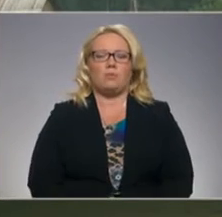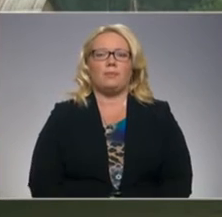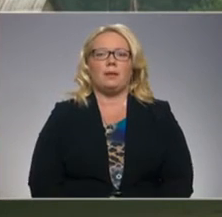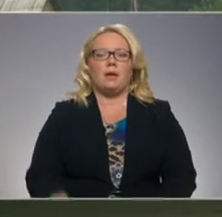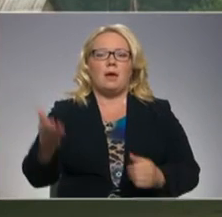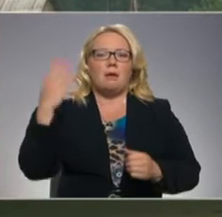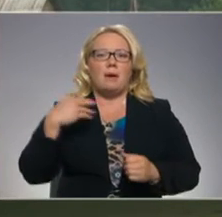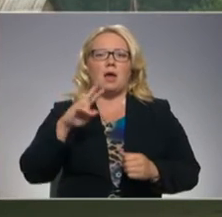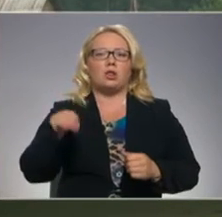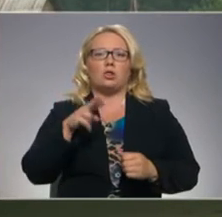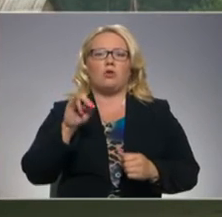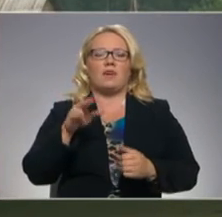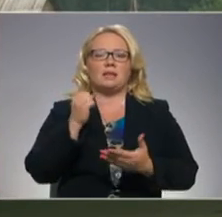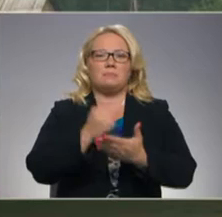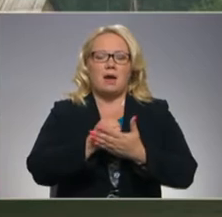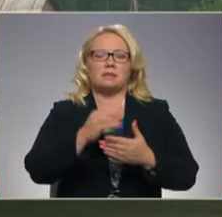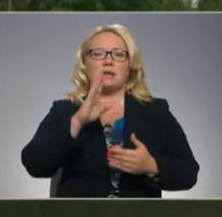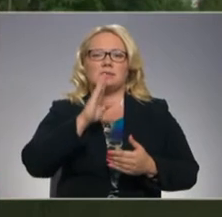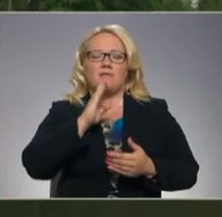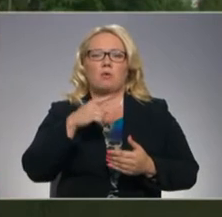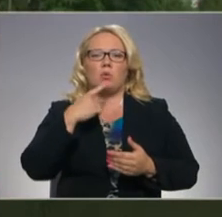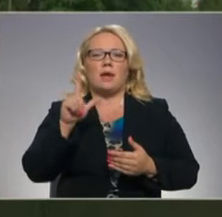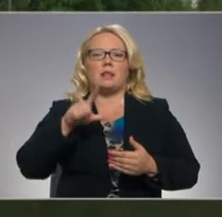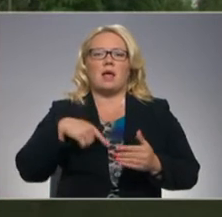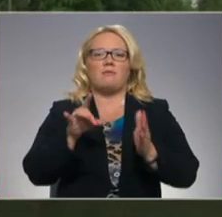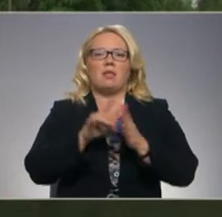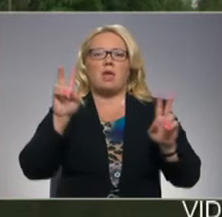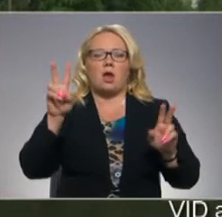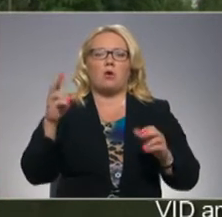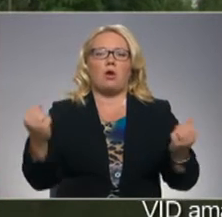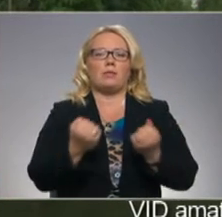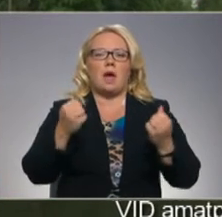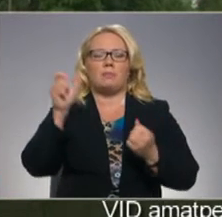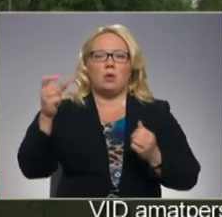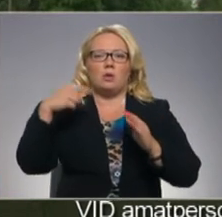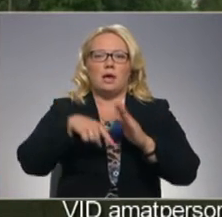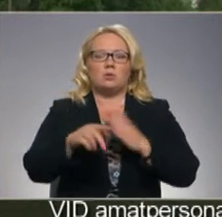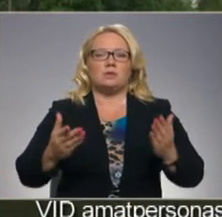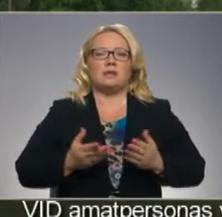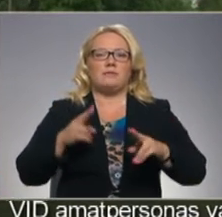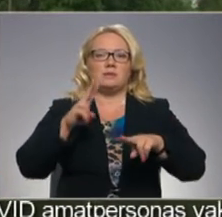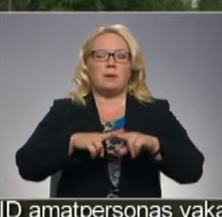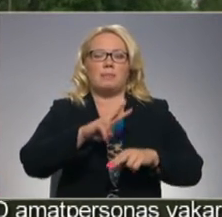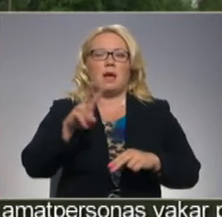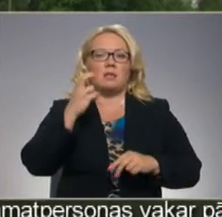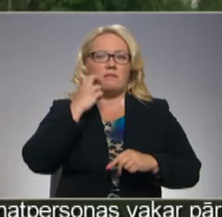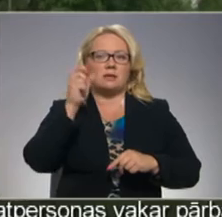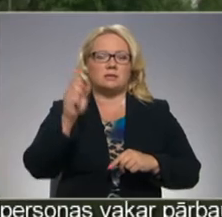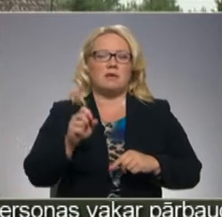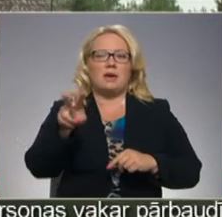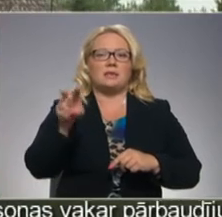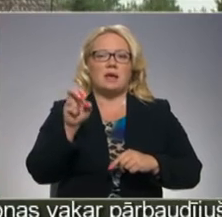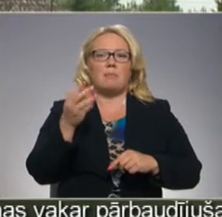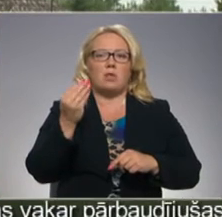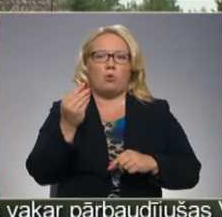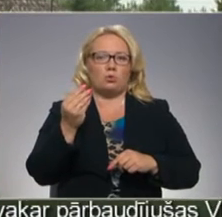Pērndruviens pagastā divas sievietes, uzdodoties par akciju sabiedrības Latvenergo darbiniecēm un iekļūstot dzīvesvietā pie kādas sirmgalves, izkrāp ievērojumu